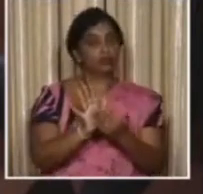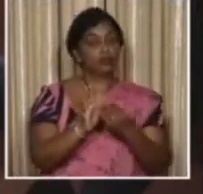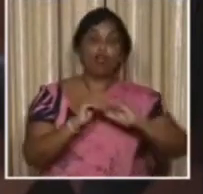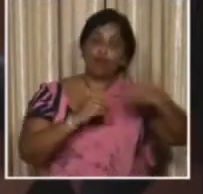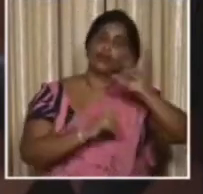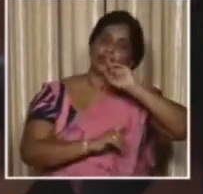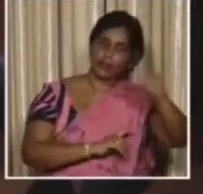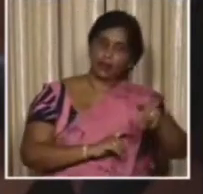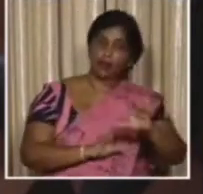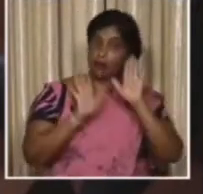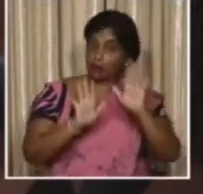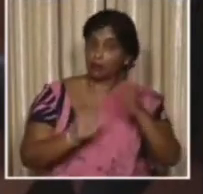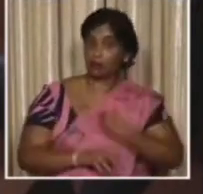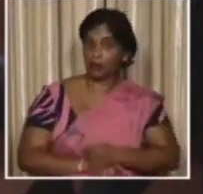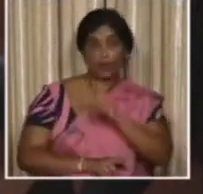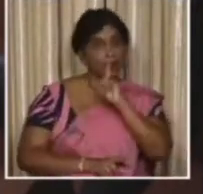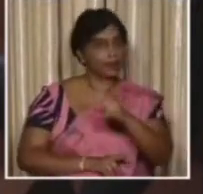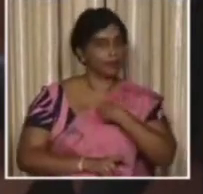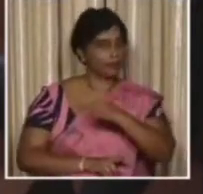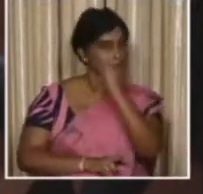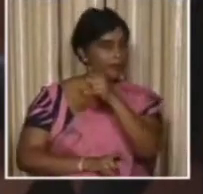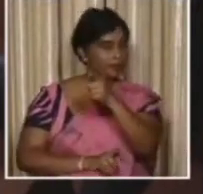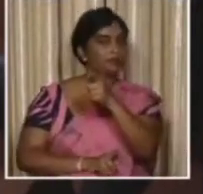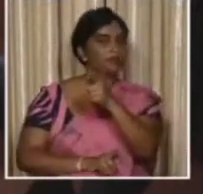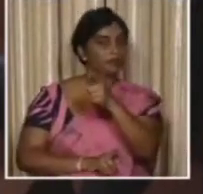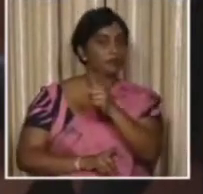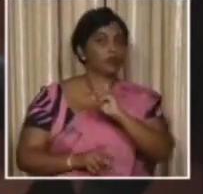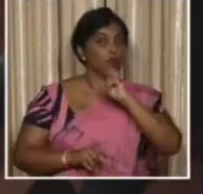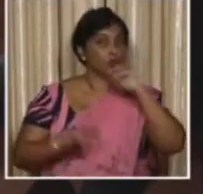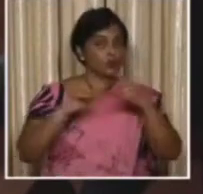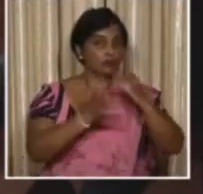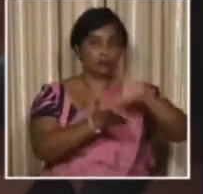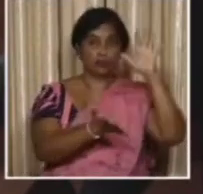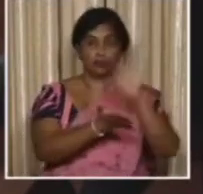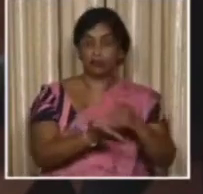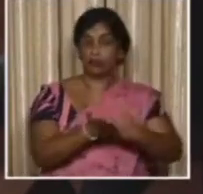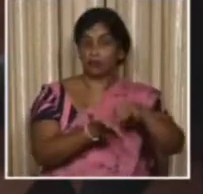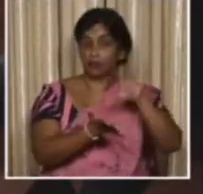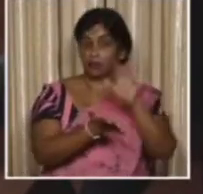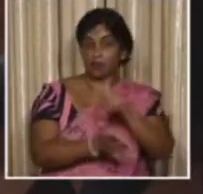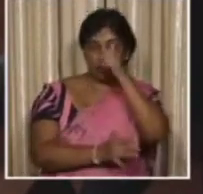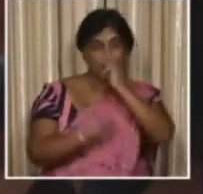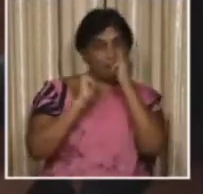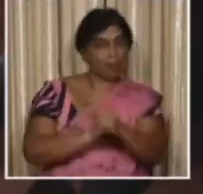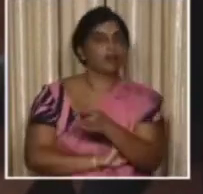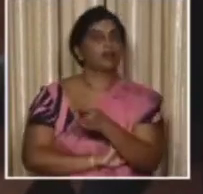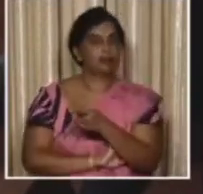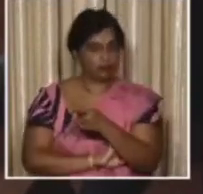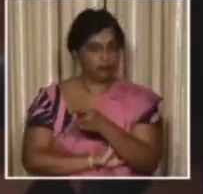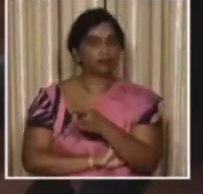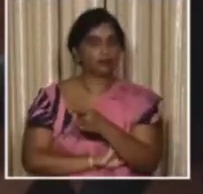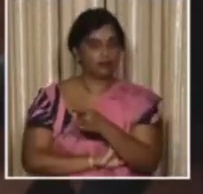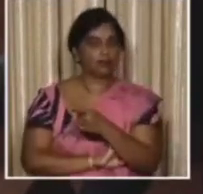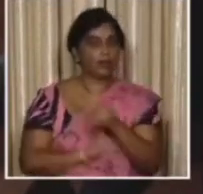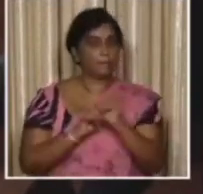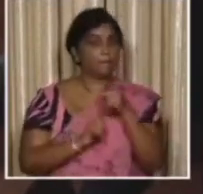elia kian na hebe mama yata kian soala nawa mahadi kerana sana te wala tian lia pati nji kapang karu kila mata kati